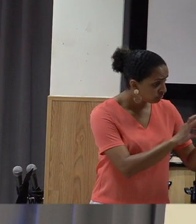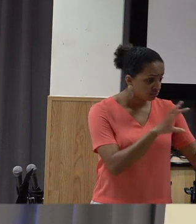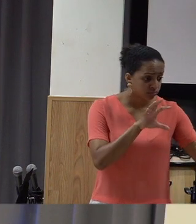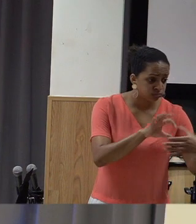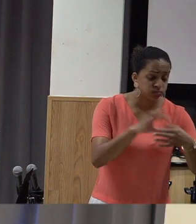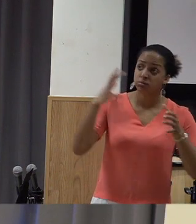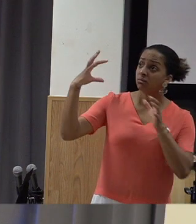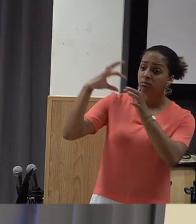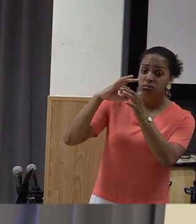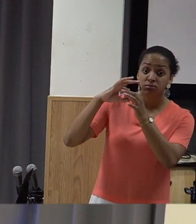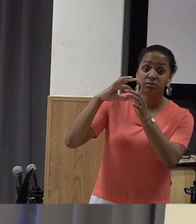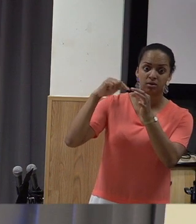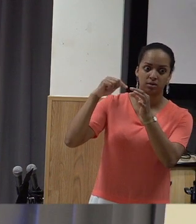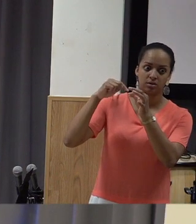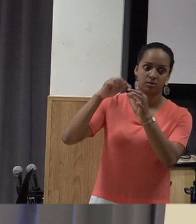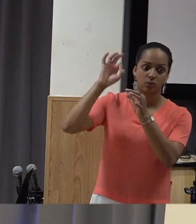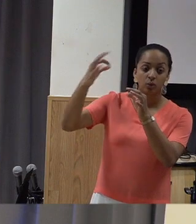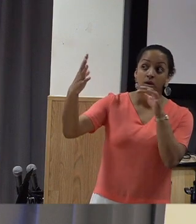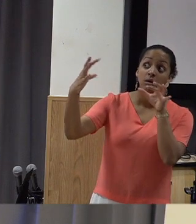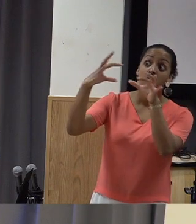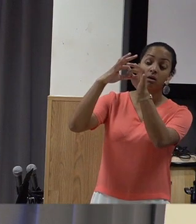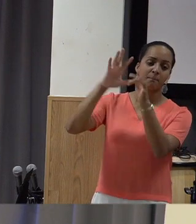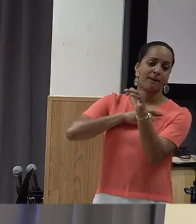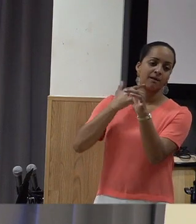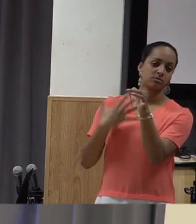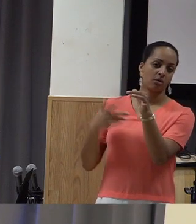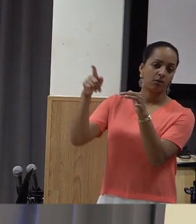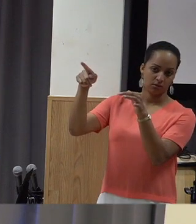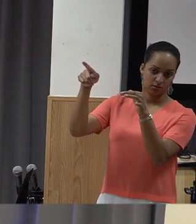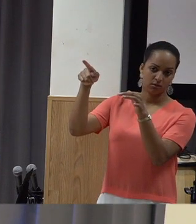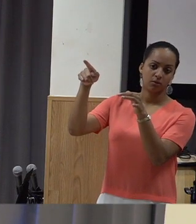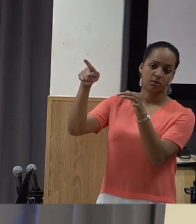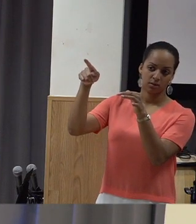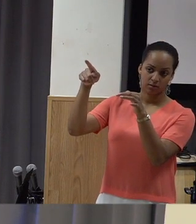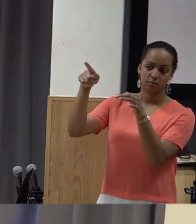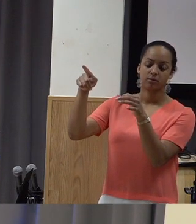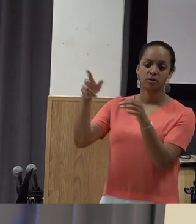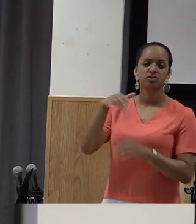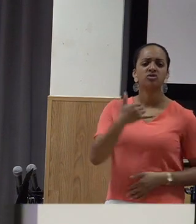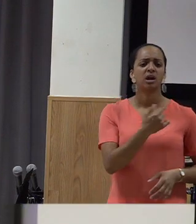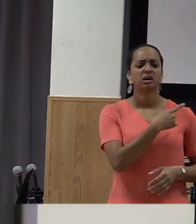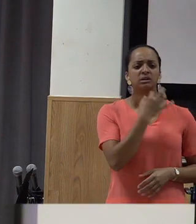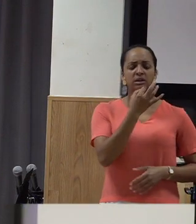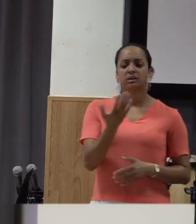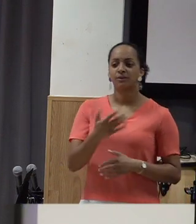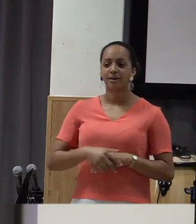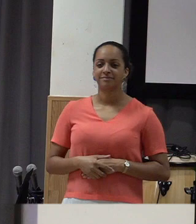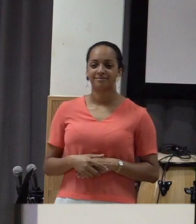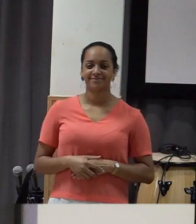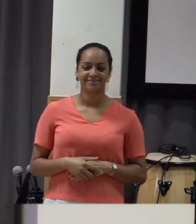monde, et surtout avec Jésus-Christ, encore une fois, par son sang. Jacques a dit,